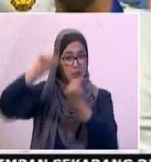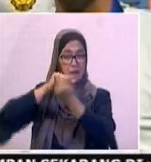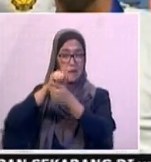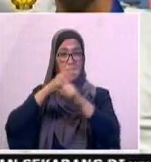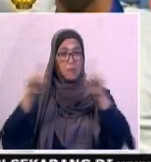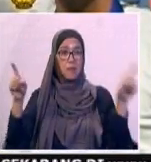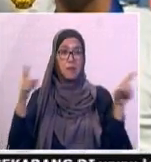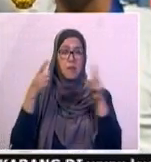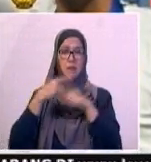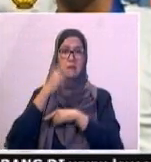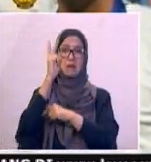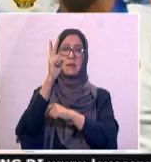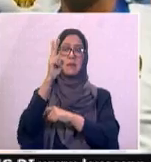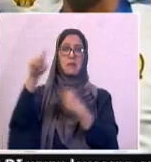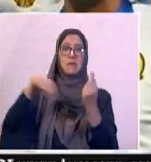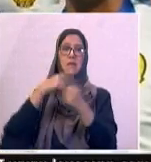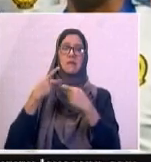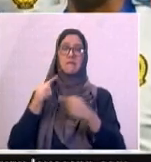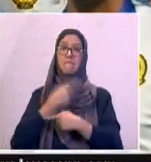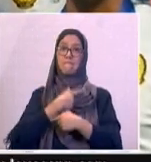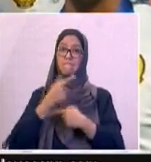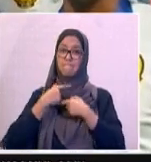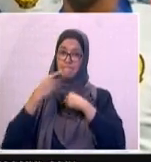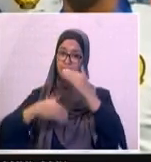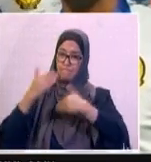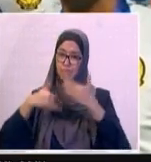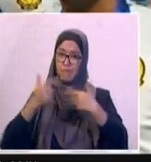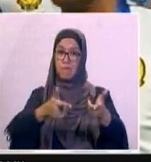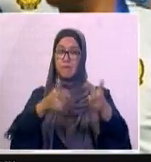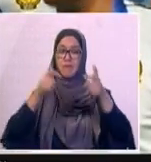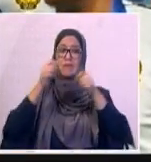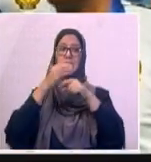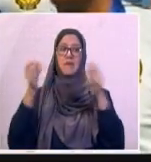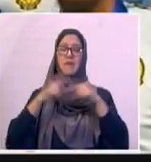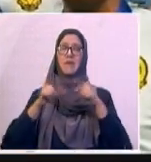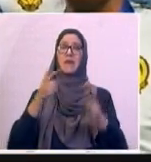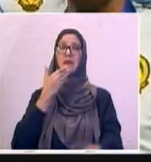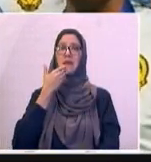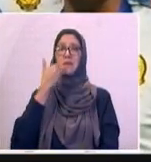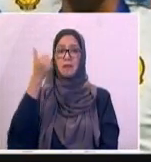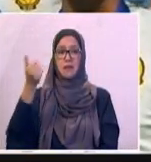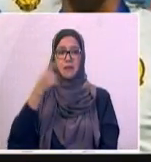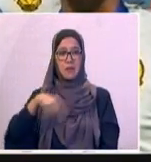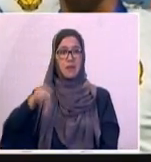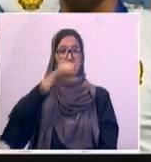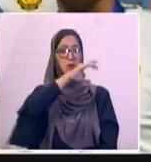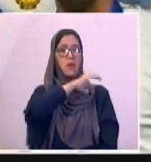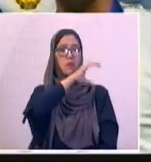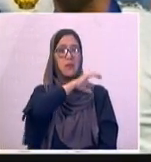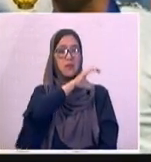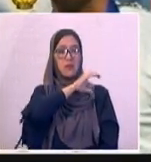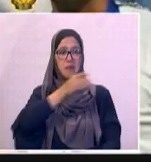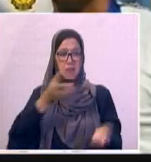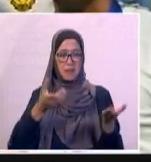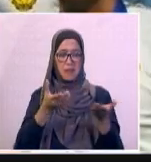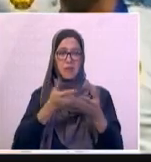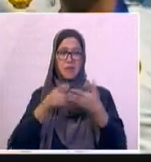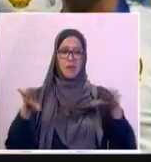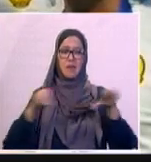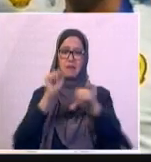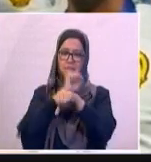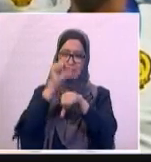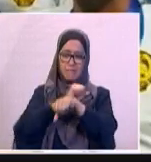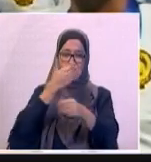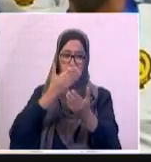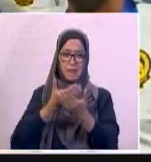2-1. It's great to see this, and also with our coaching staff, they did a great job. That's why we success again. I like to